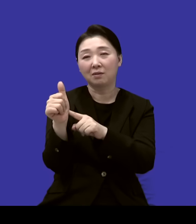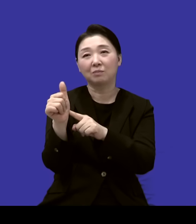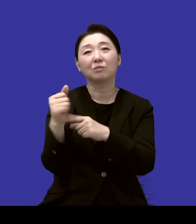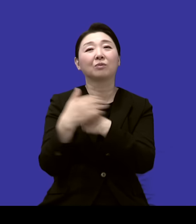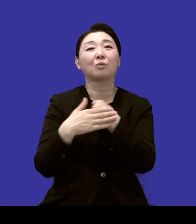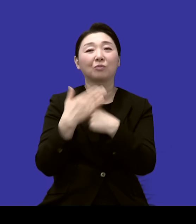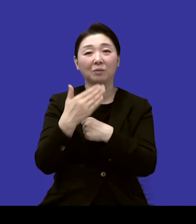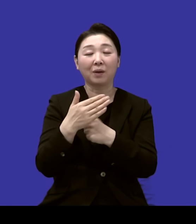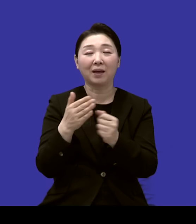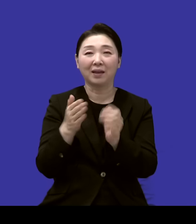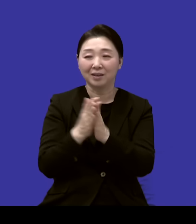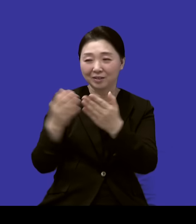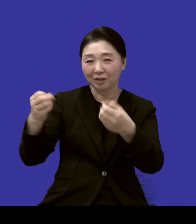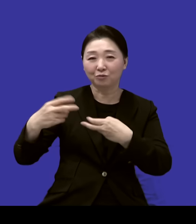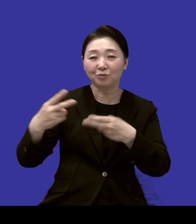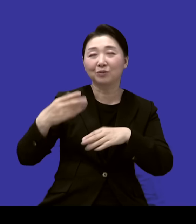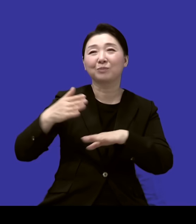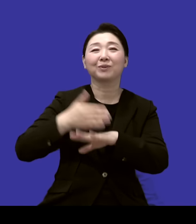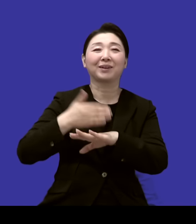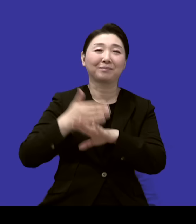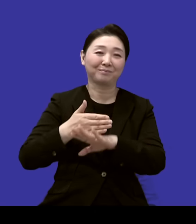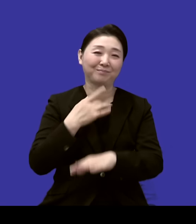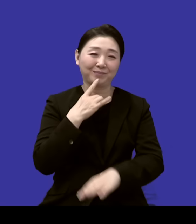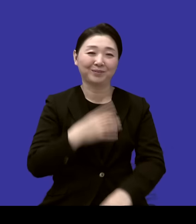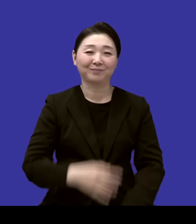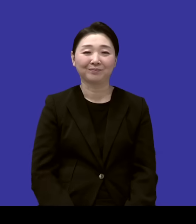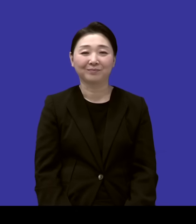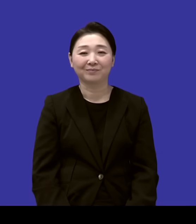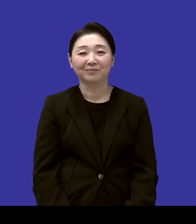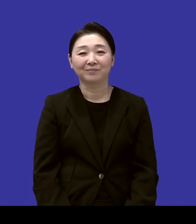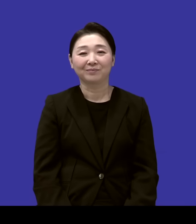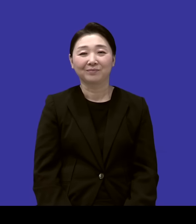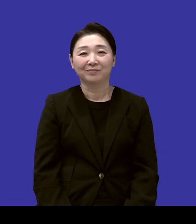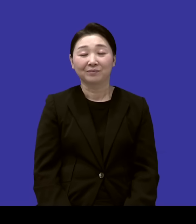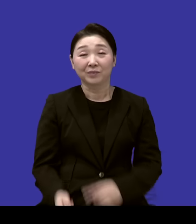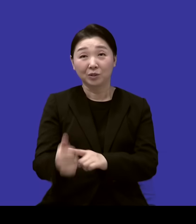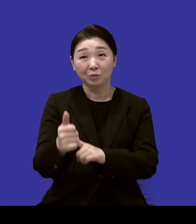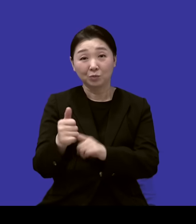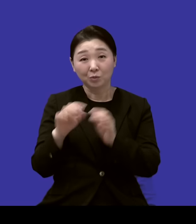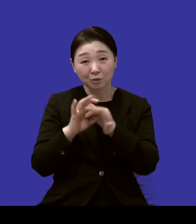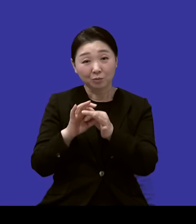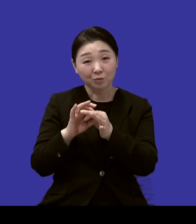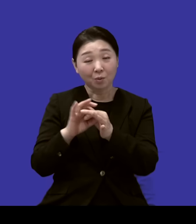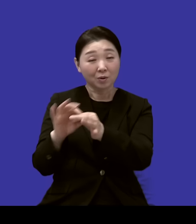보내주시고. 네네네 그래서 지금도 너무 감사하고 정말 그분 지금도 연락되신다